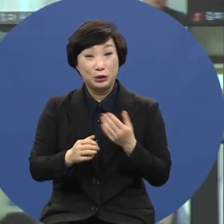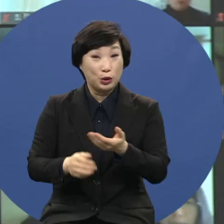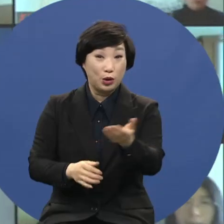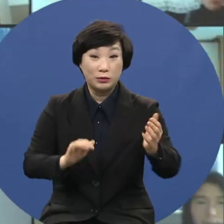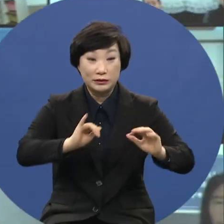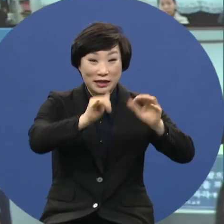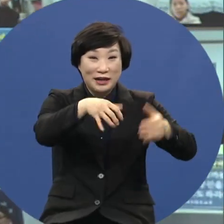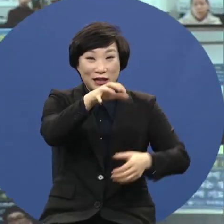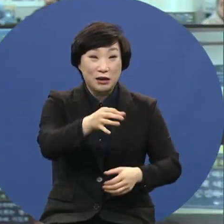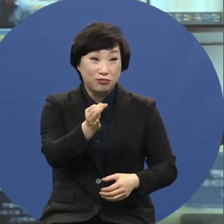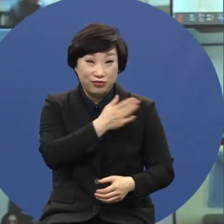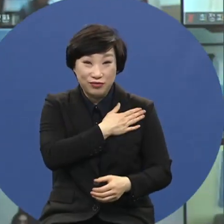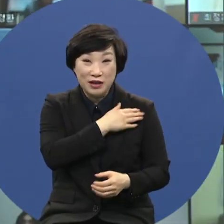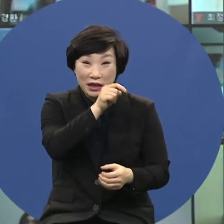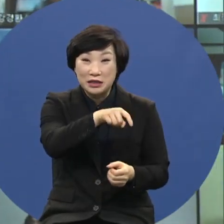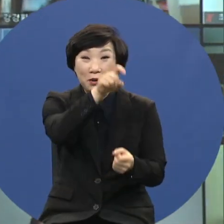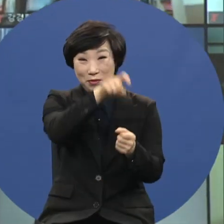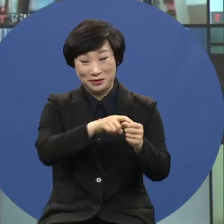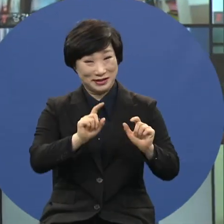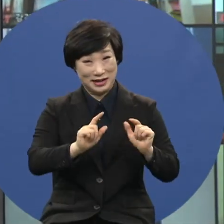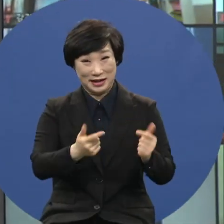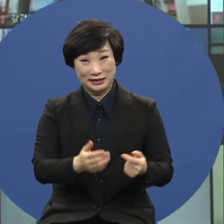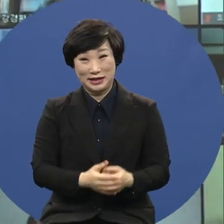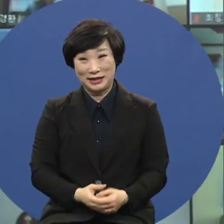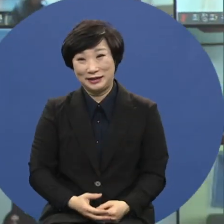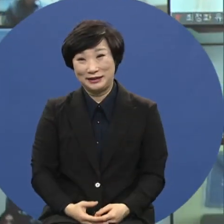세상에서 부자 되는 것이니가 아니고,